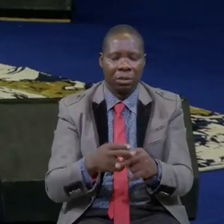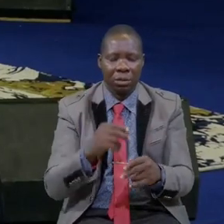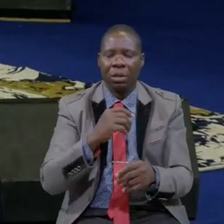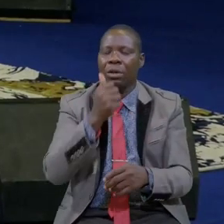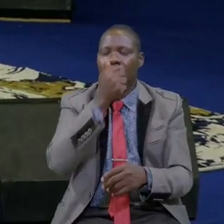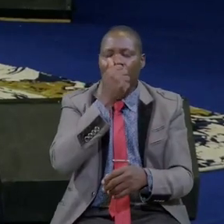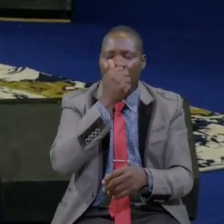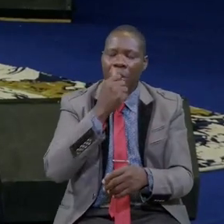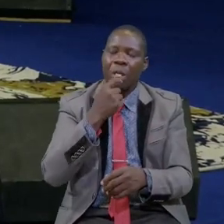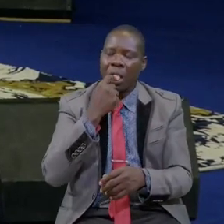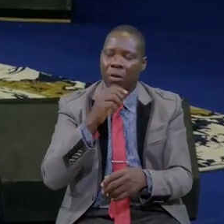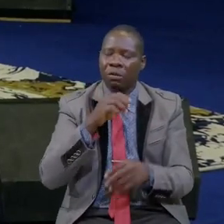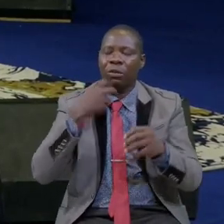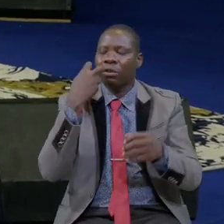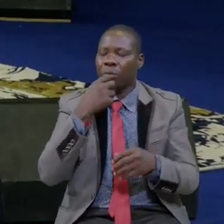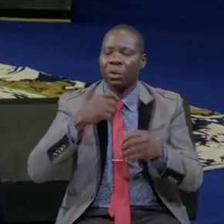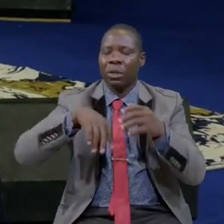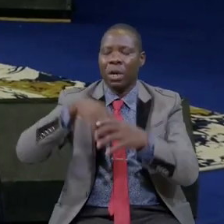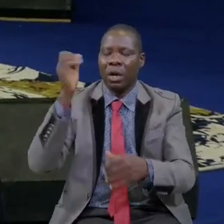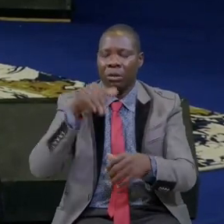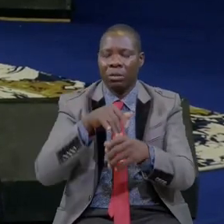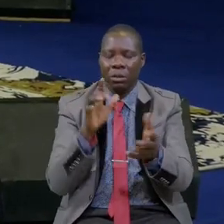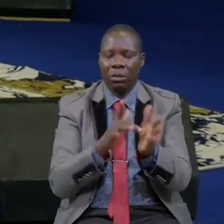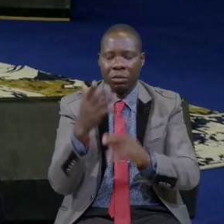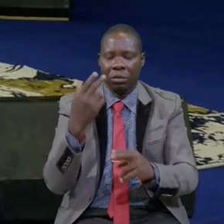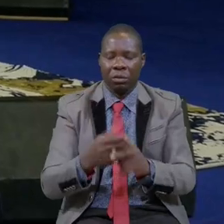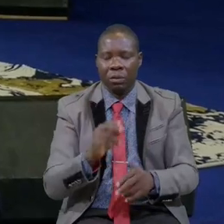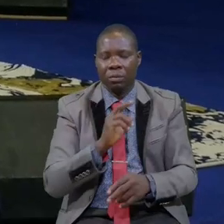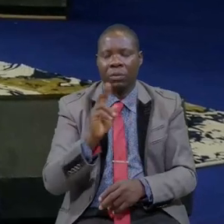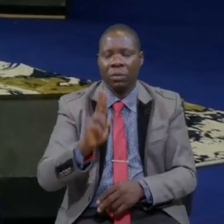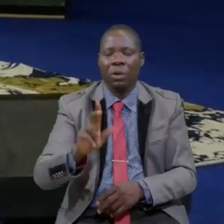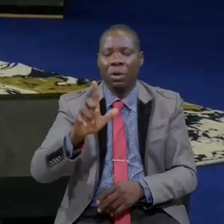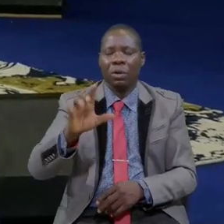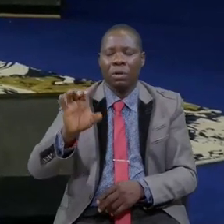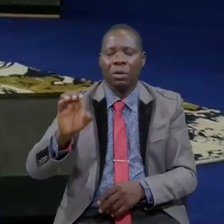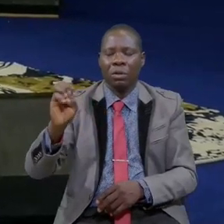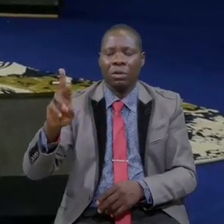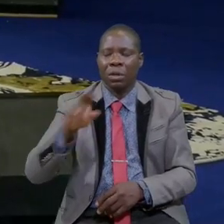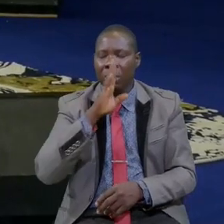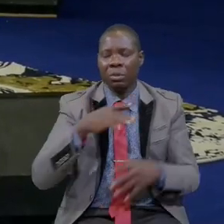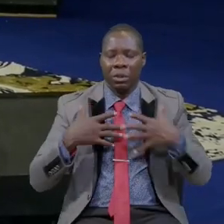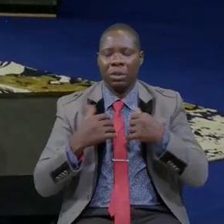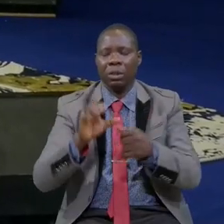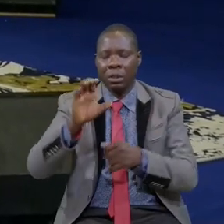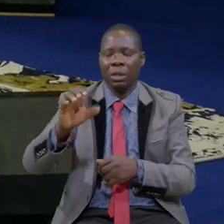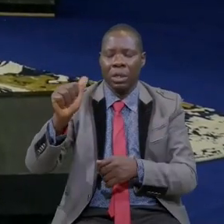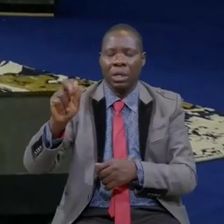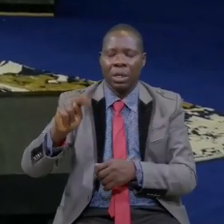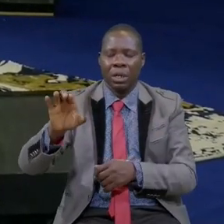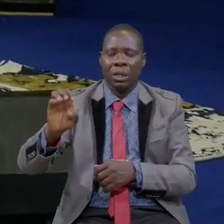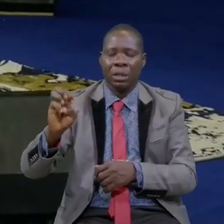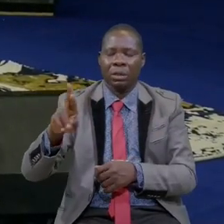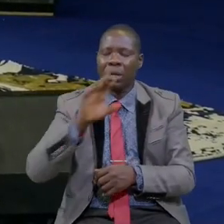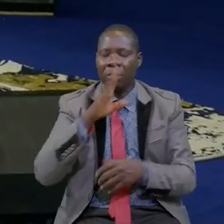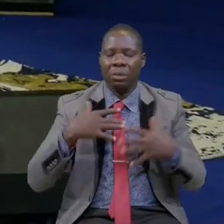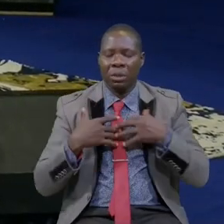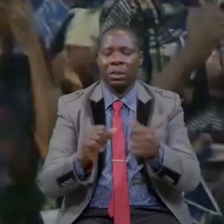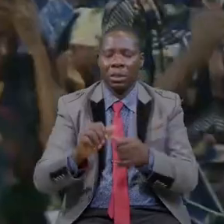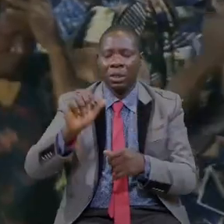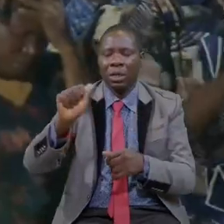Langue muette, parlez, ulcère soit guéri, cancer soit guéri,